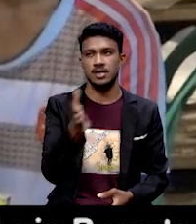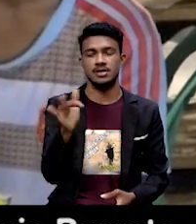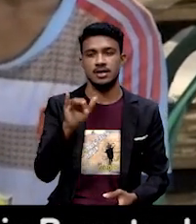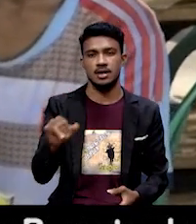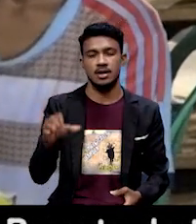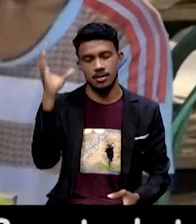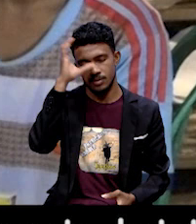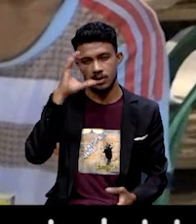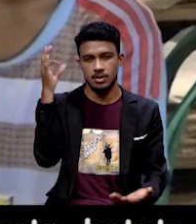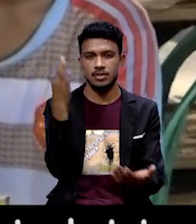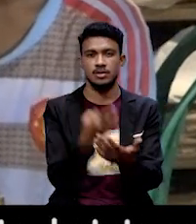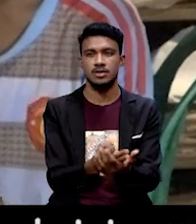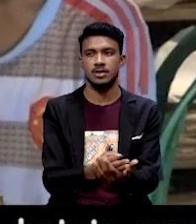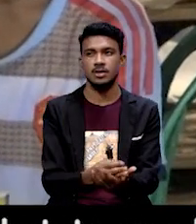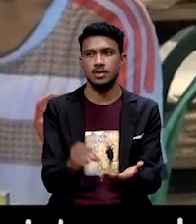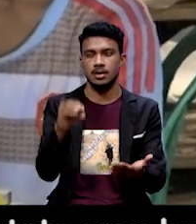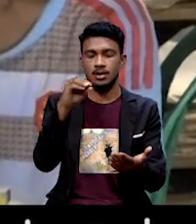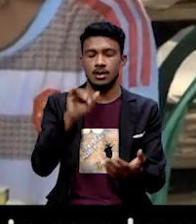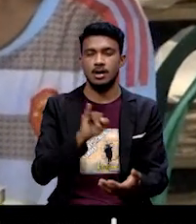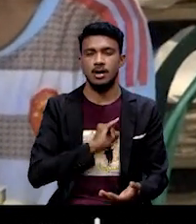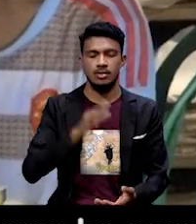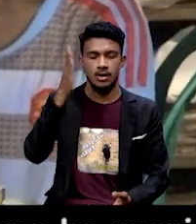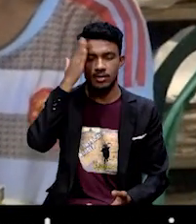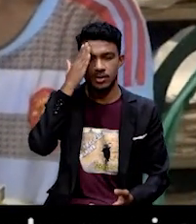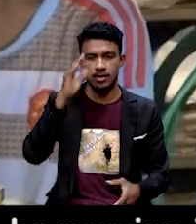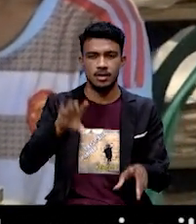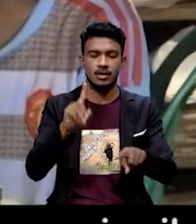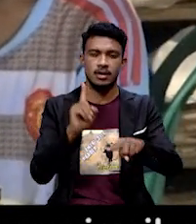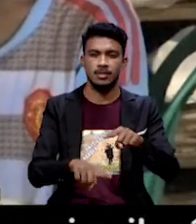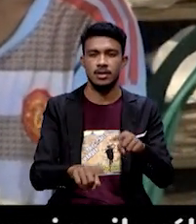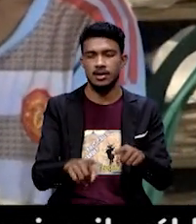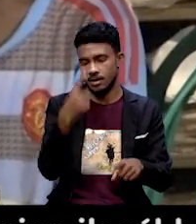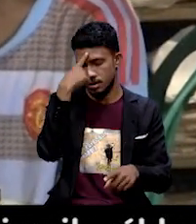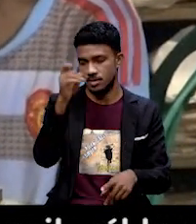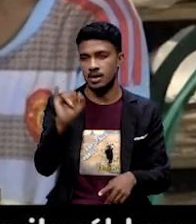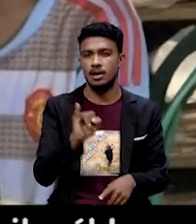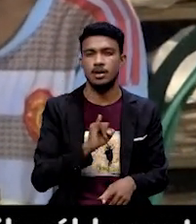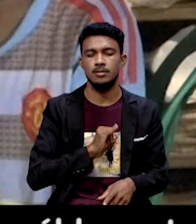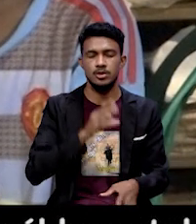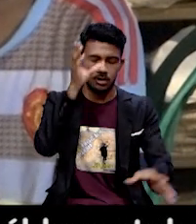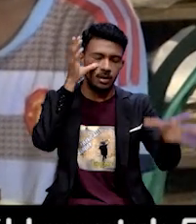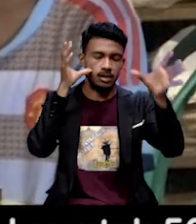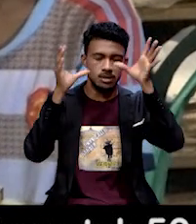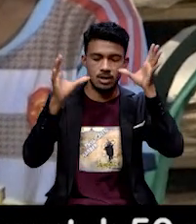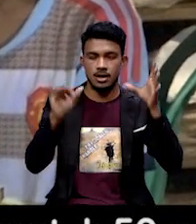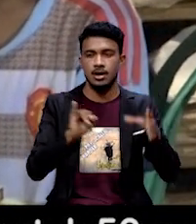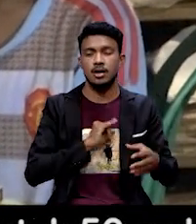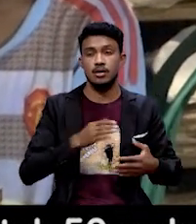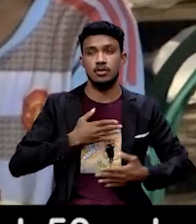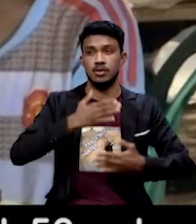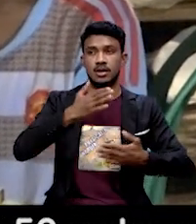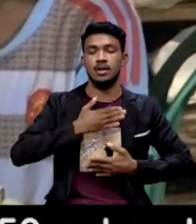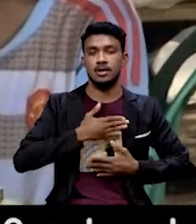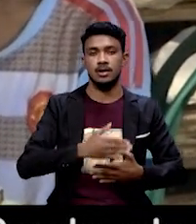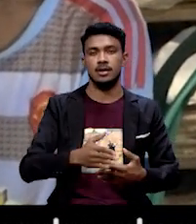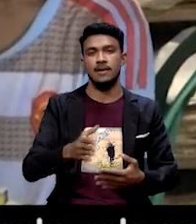lain. Tahun hau amin radiak, tambah hau mus triste, hau konten tamai kone, konten